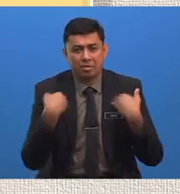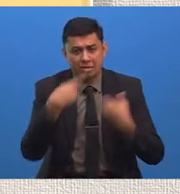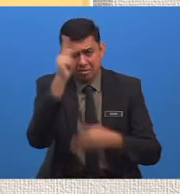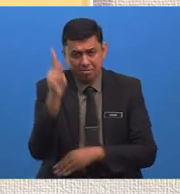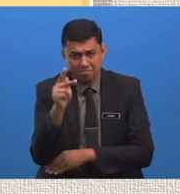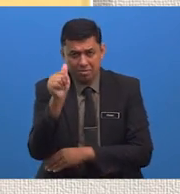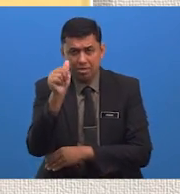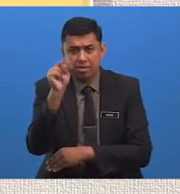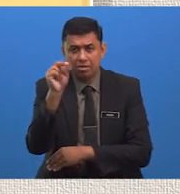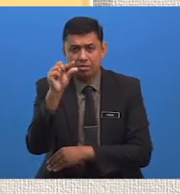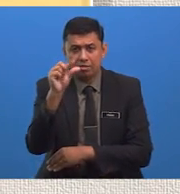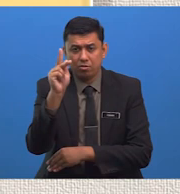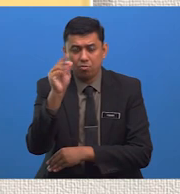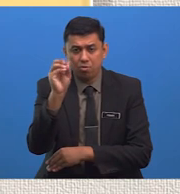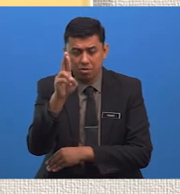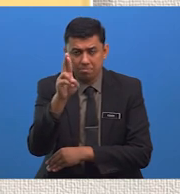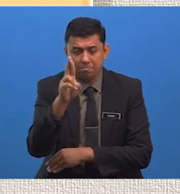Adakah kerajaan Angkor?